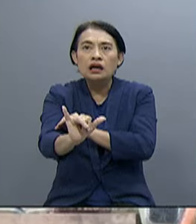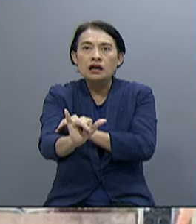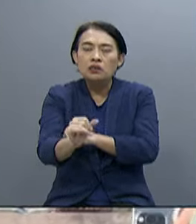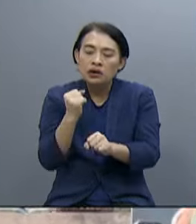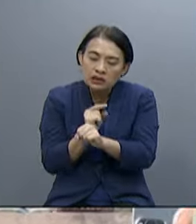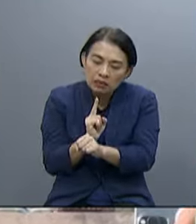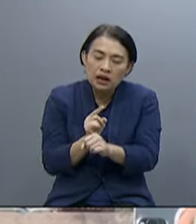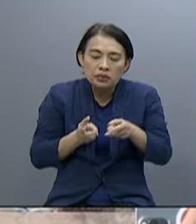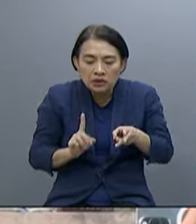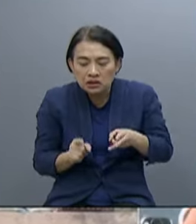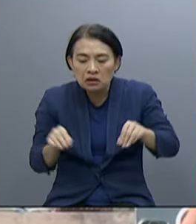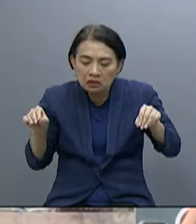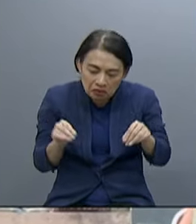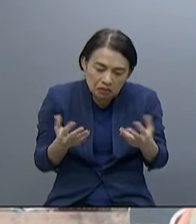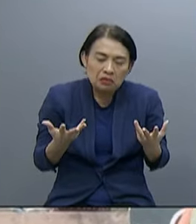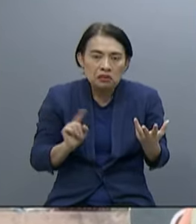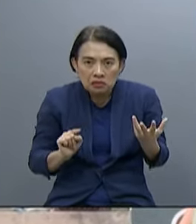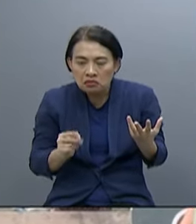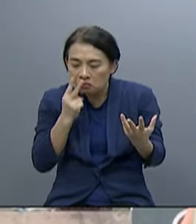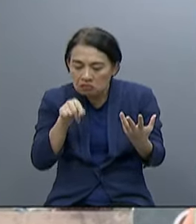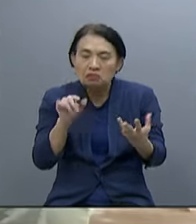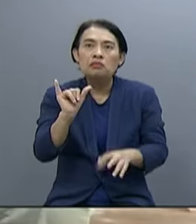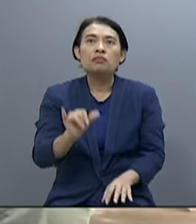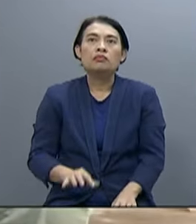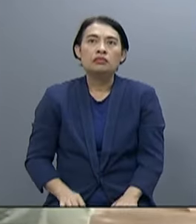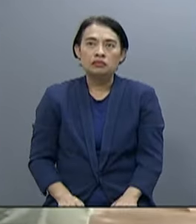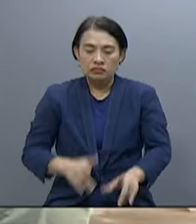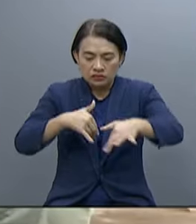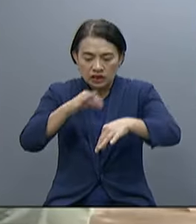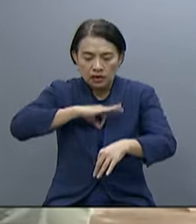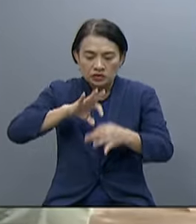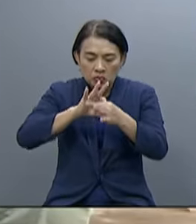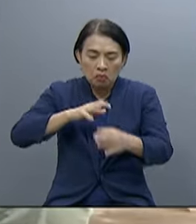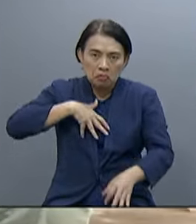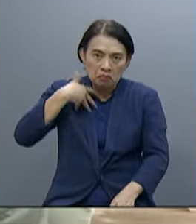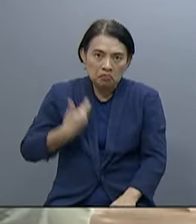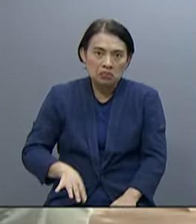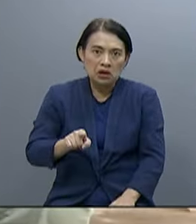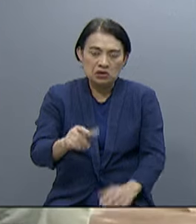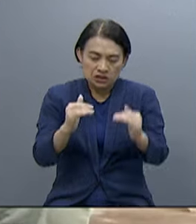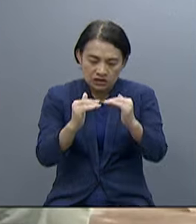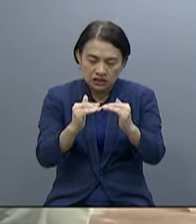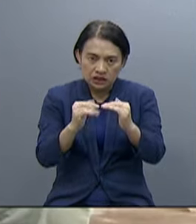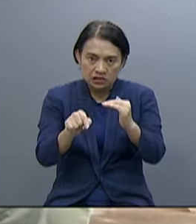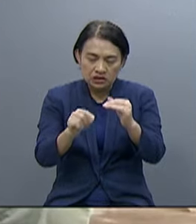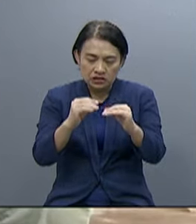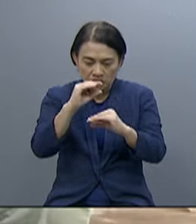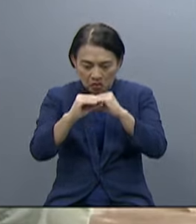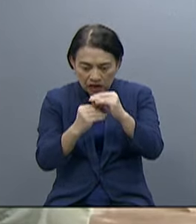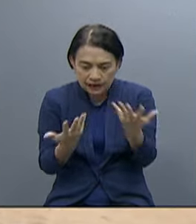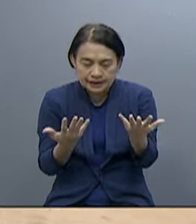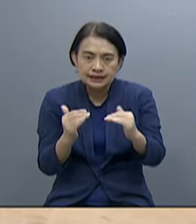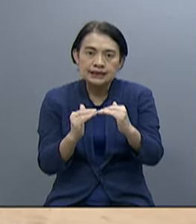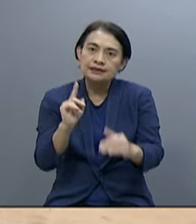ไงจะอยู่ใกล้กับพื้นที่มากน้อยแค่ไหนชาวบ้านเขากังวลกันว่าจะเสียสิทธิ์ในโครงการดิจิทัลวอลเล็ตครั้งนี้เพราะว่า